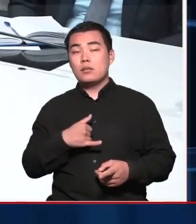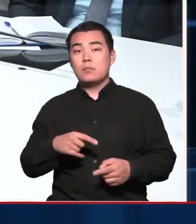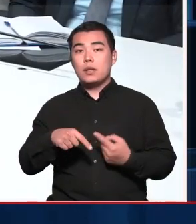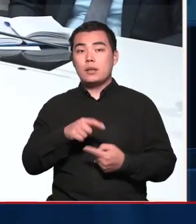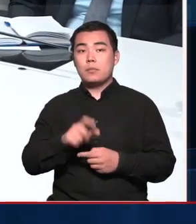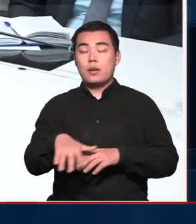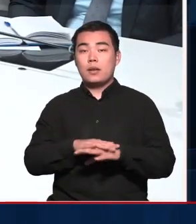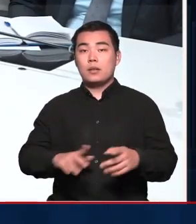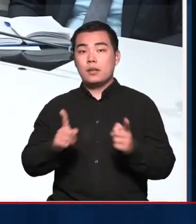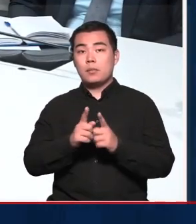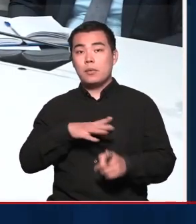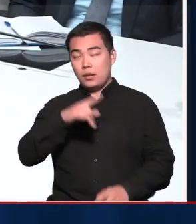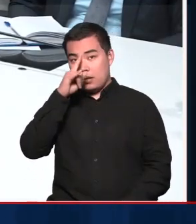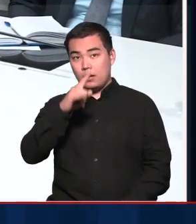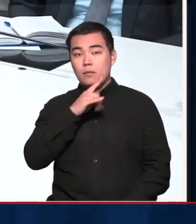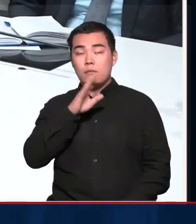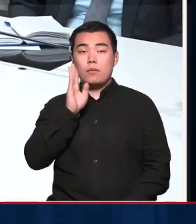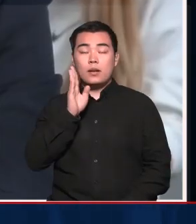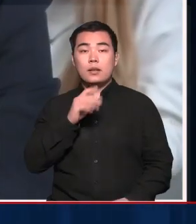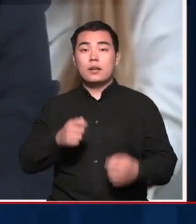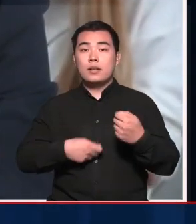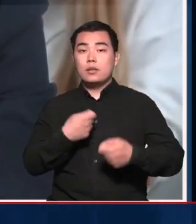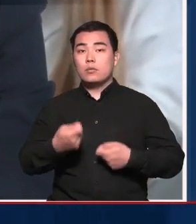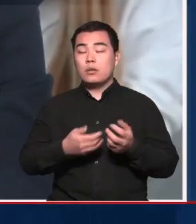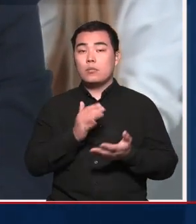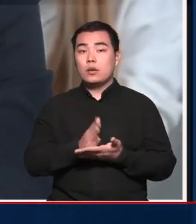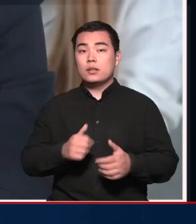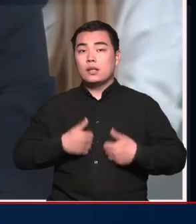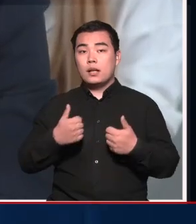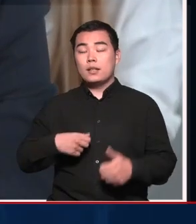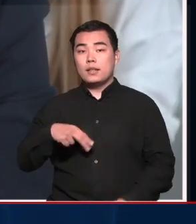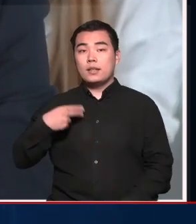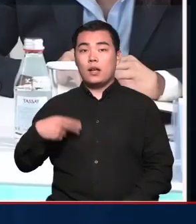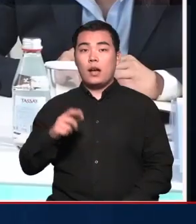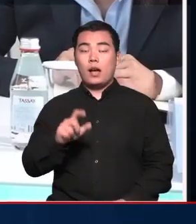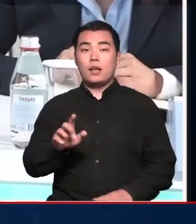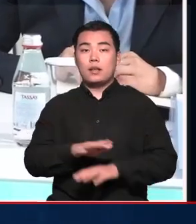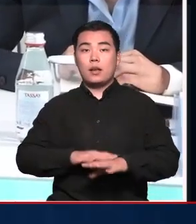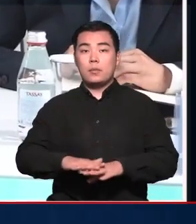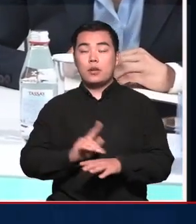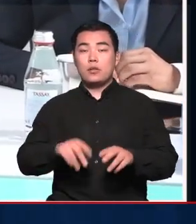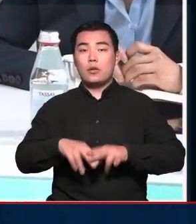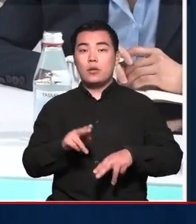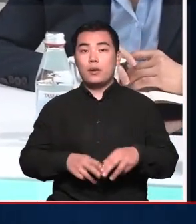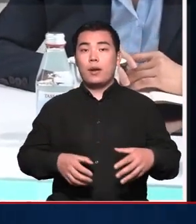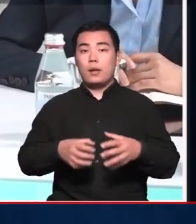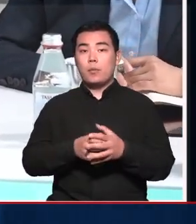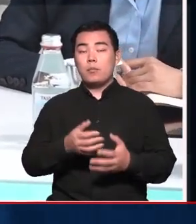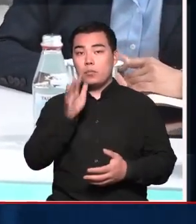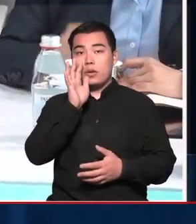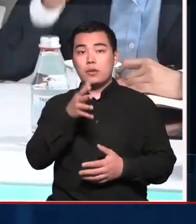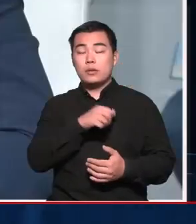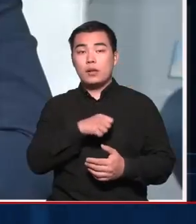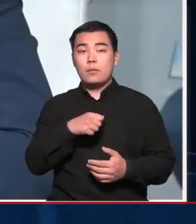кездесті. Олар Қазақстанның су саласын цифрландыруға атсалыспақ. Айталық, Қытайдың азаматтық инженерлік құрылыс корпорациясы 5 жылдан